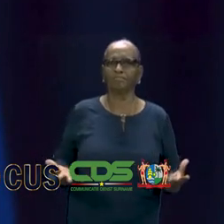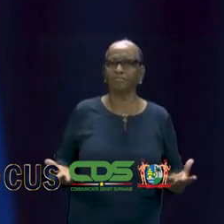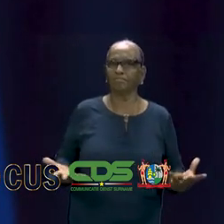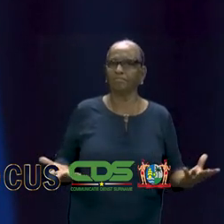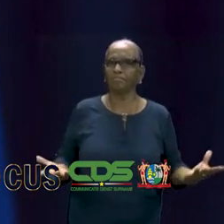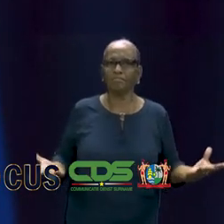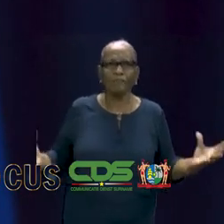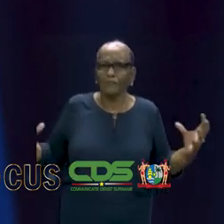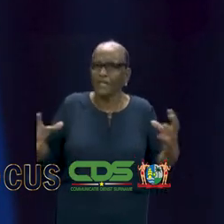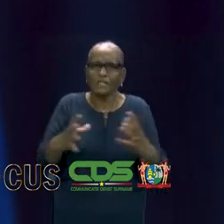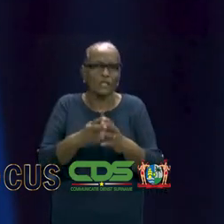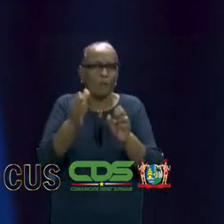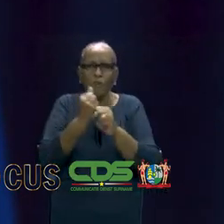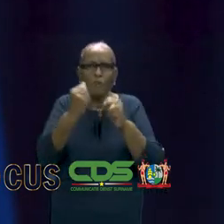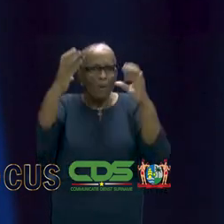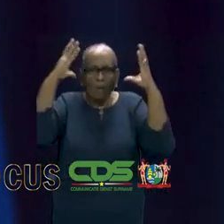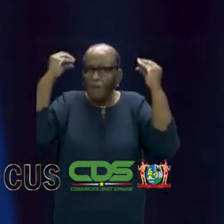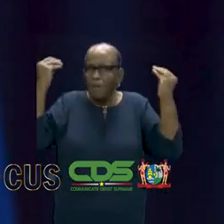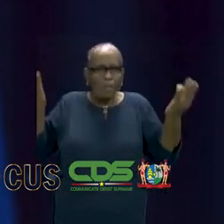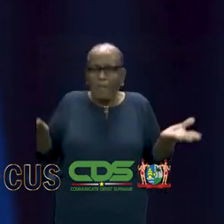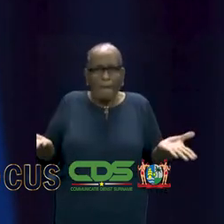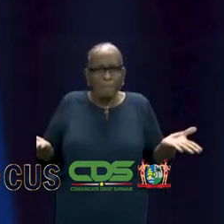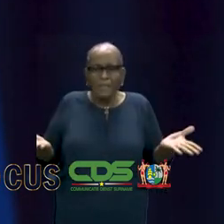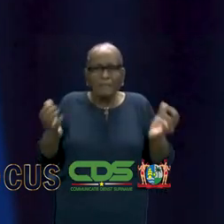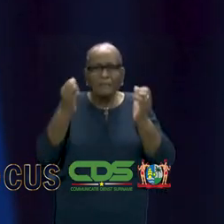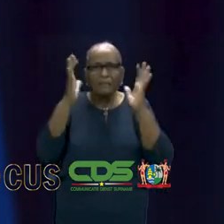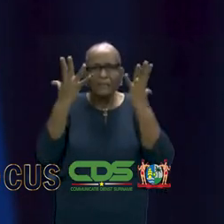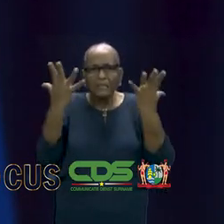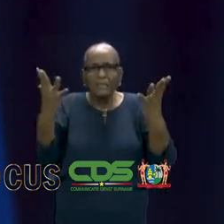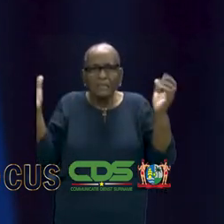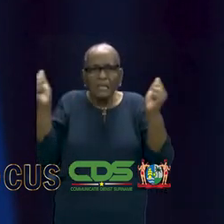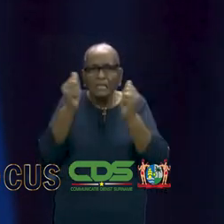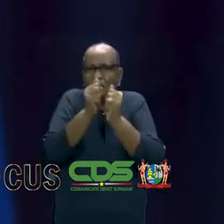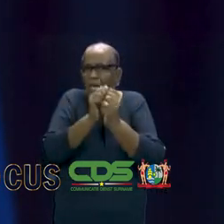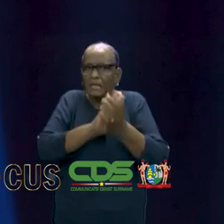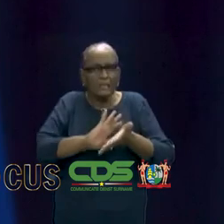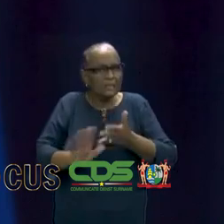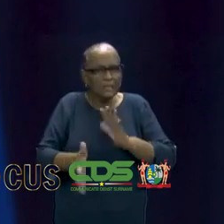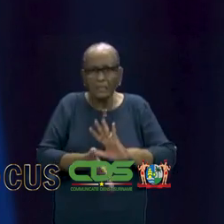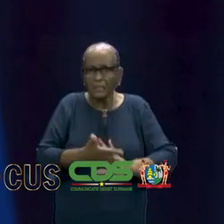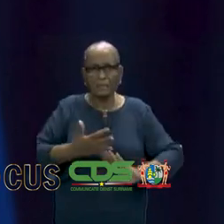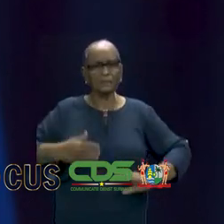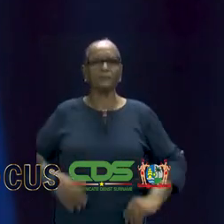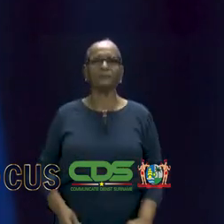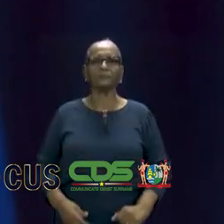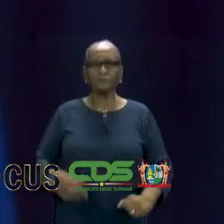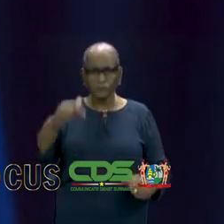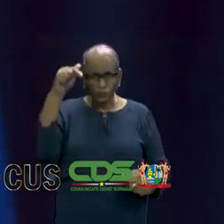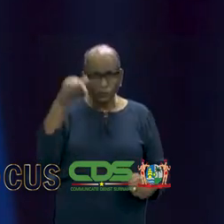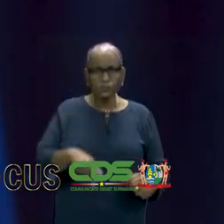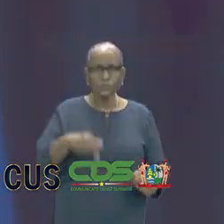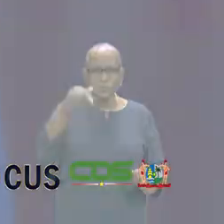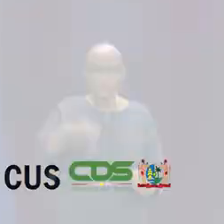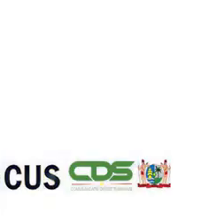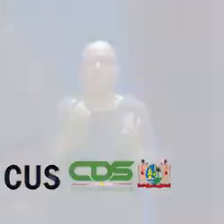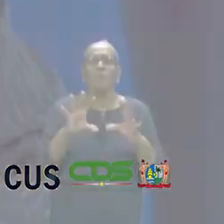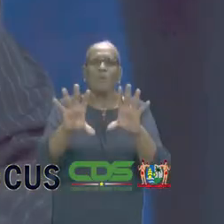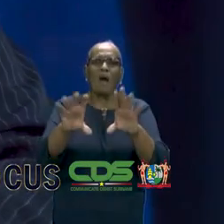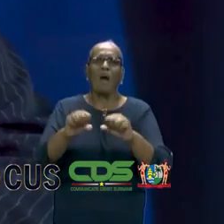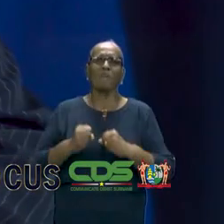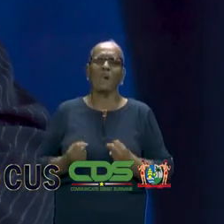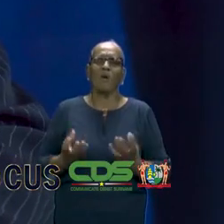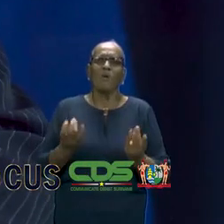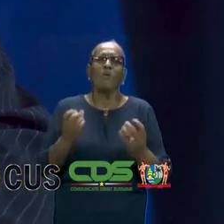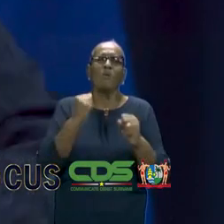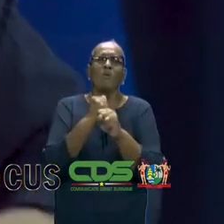geen samenwerking was, dat we dat op alle niveaus volledig hebben hersteld.